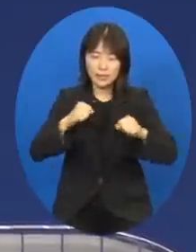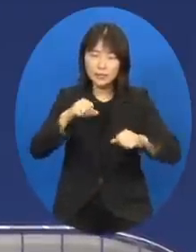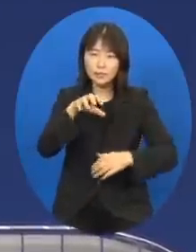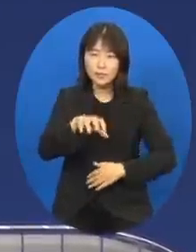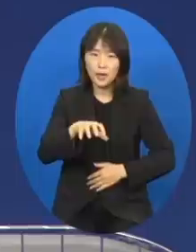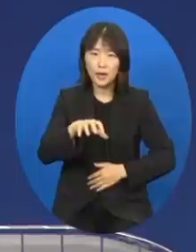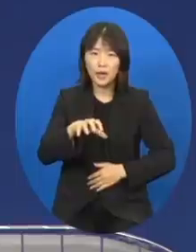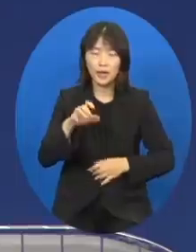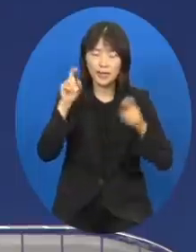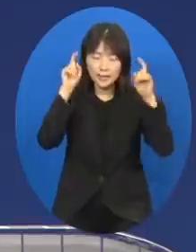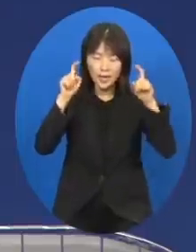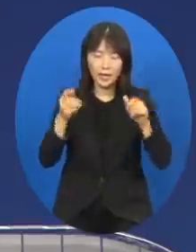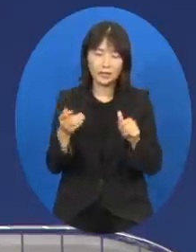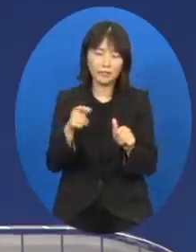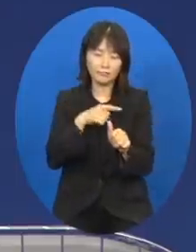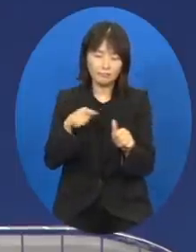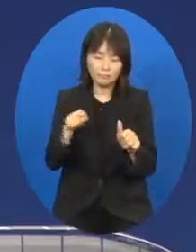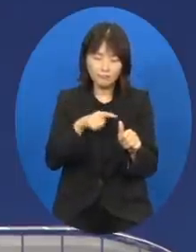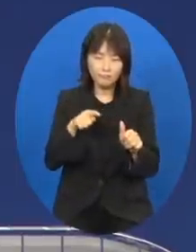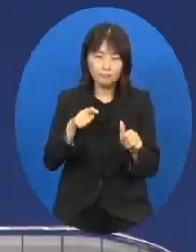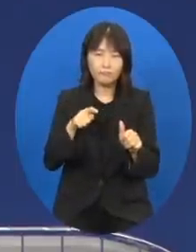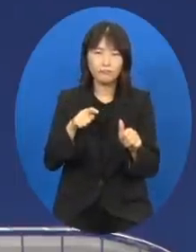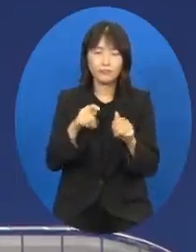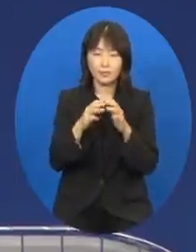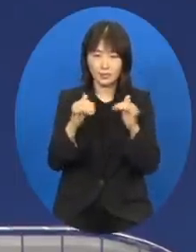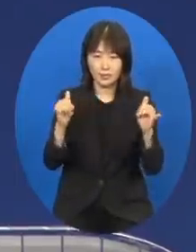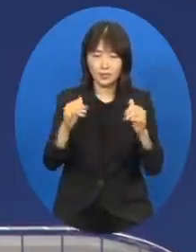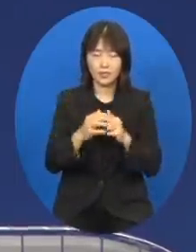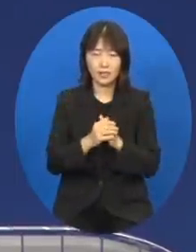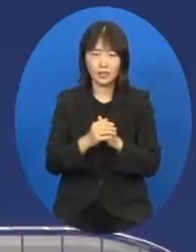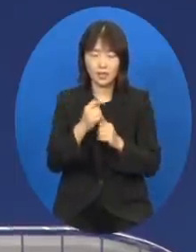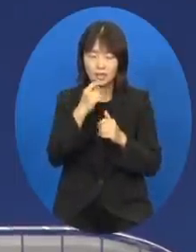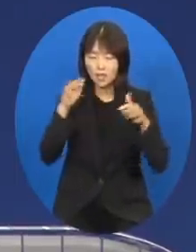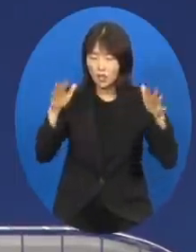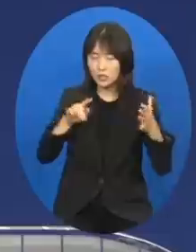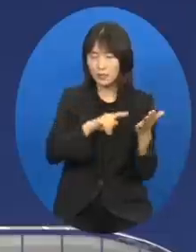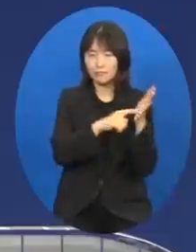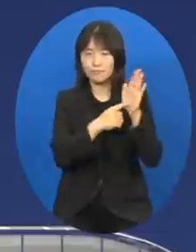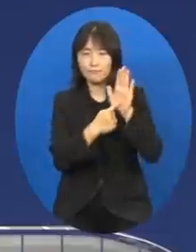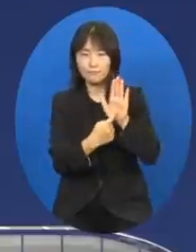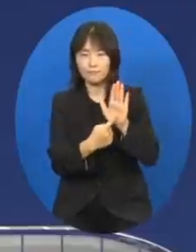양떼를 치던 목자들에게 천사들이 나타났습니다.